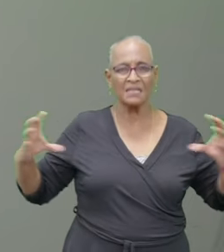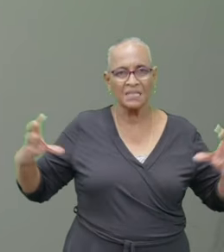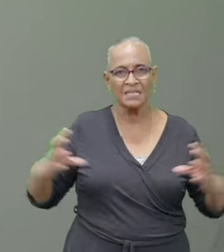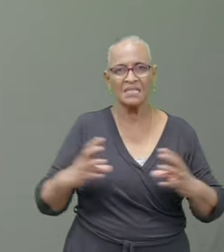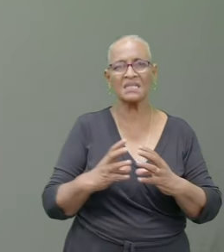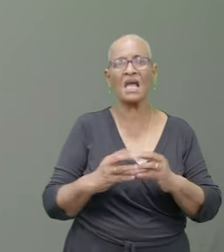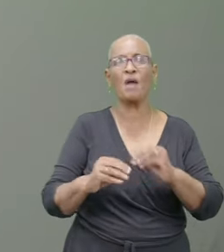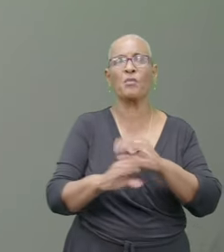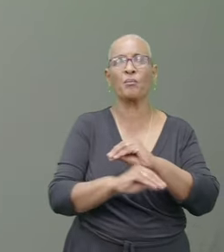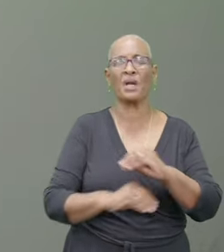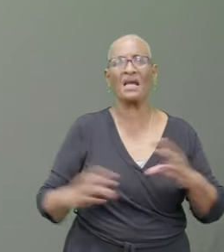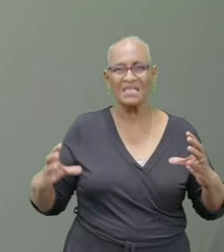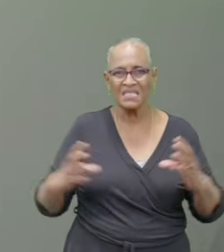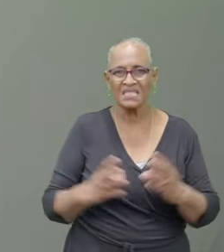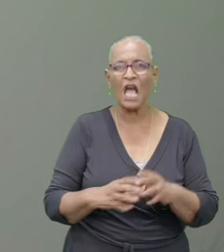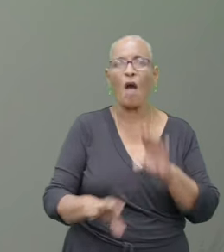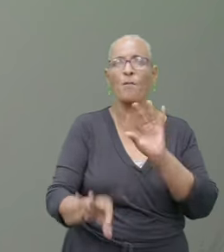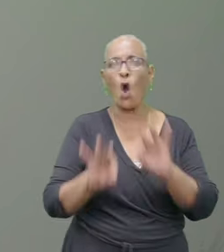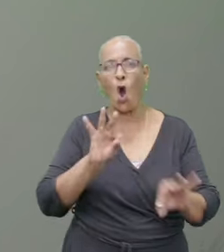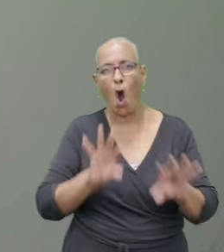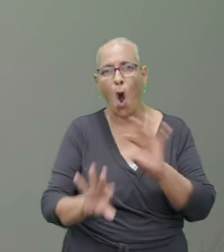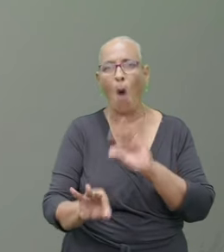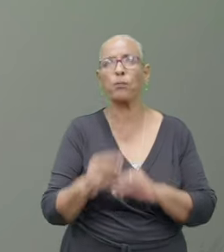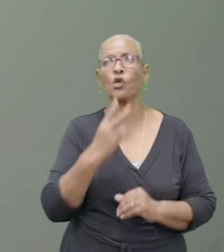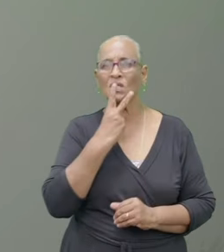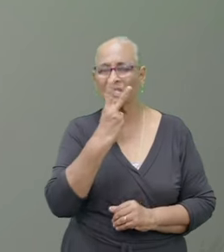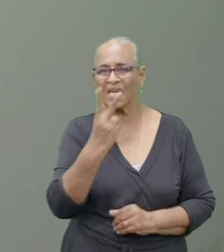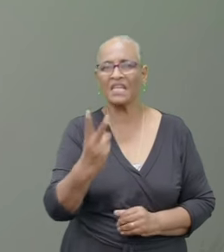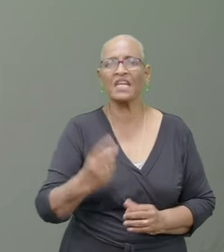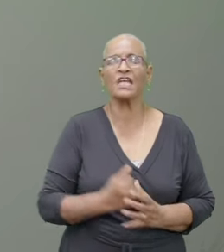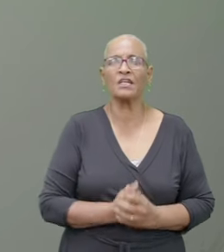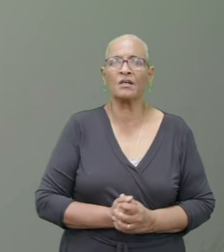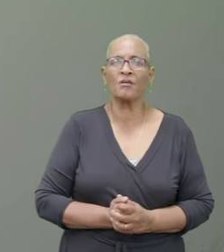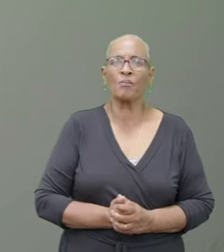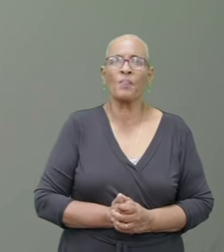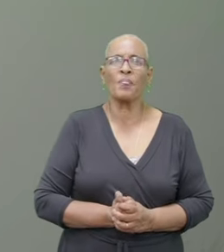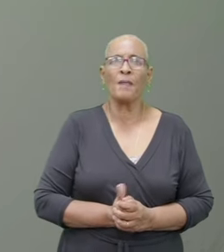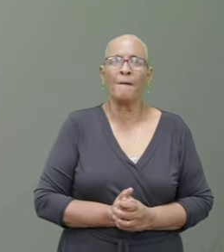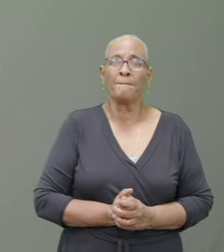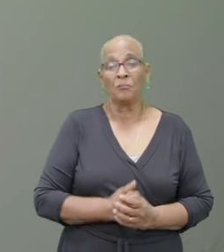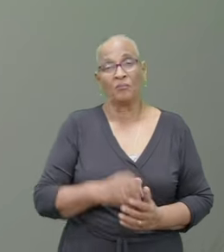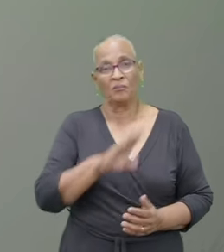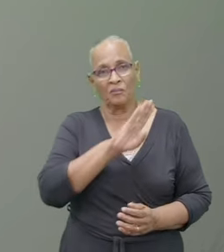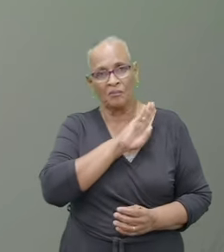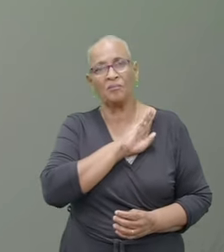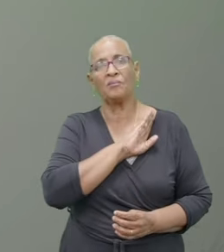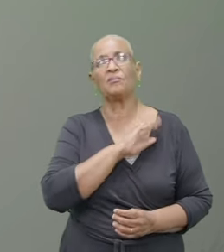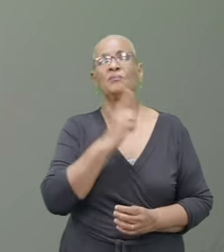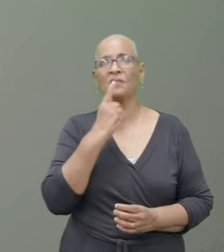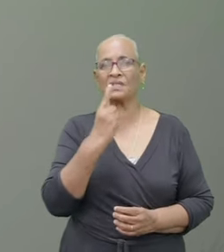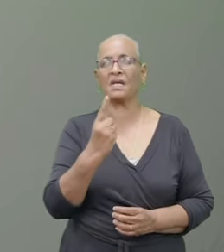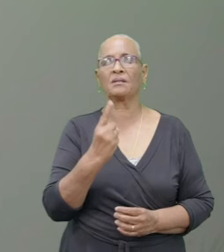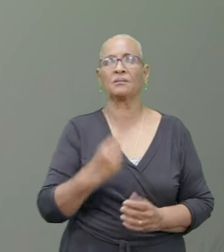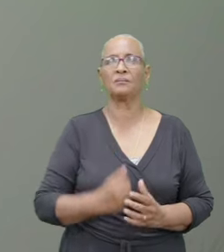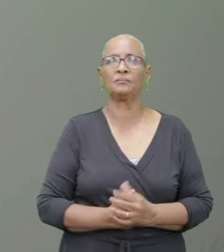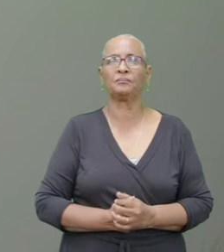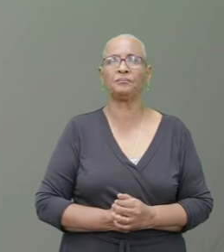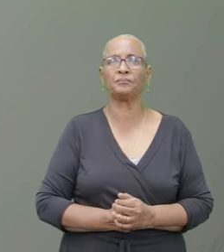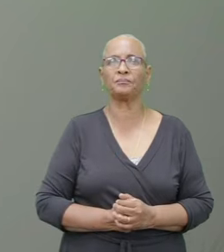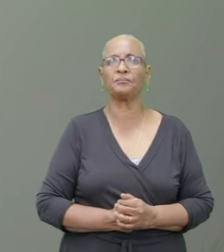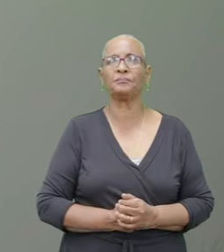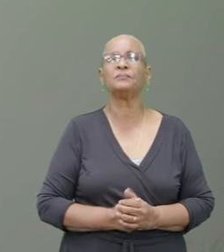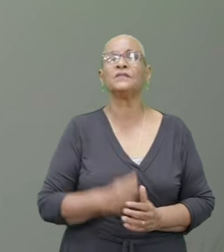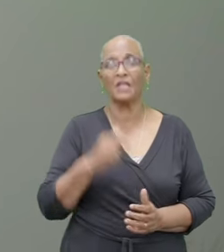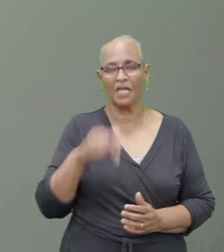althans die significante verhoging, aanpassing van die tarieven. Laten we één ding voorop stellen. Ik houd